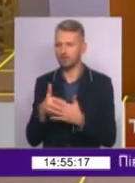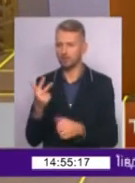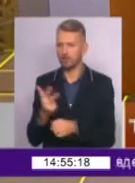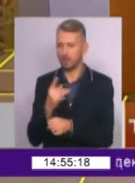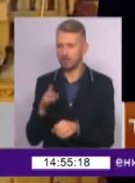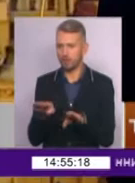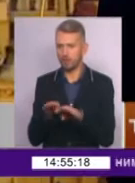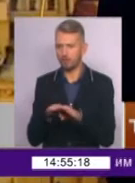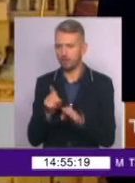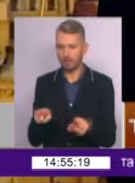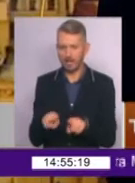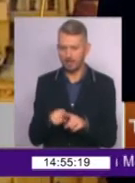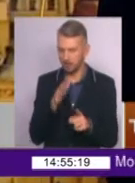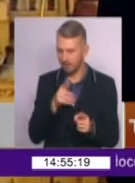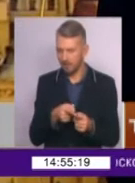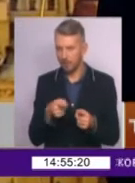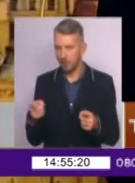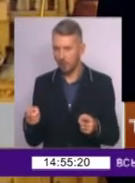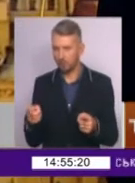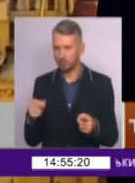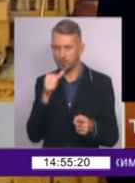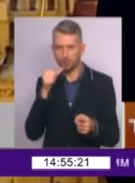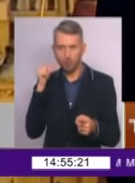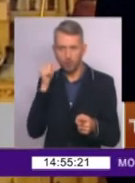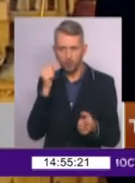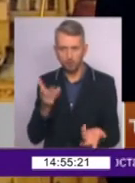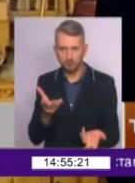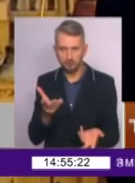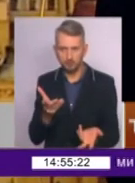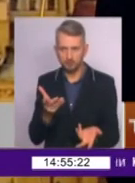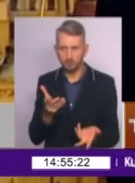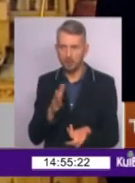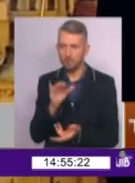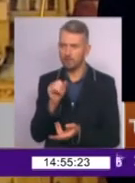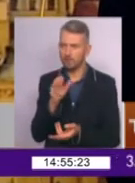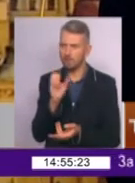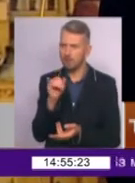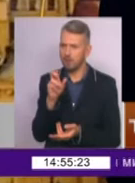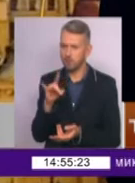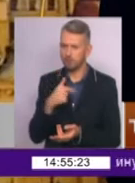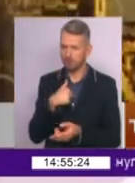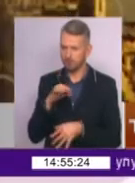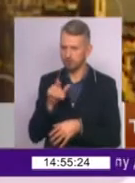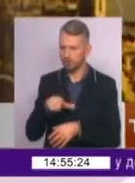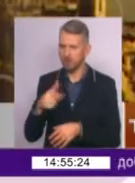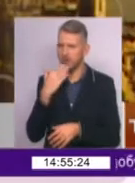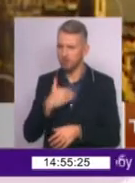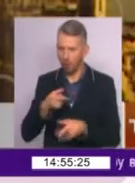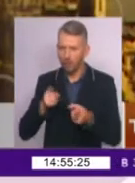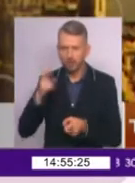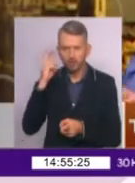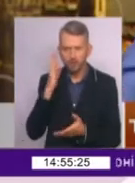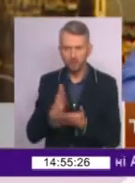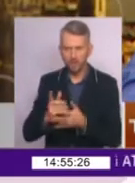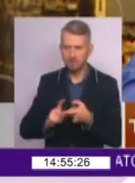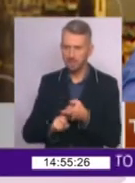порівняно, наприклад, з таким же періодом минулого року. І в Вайбері мені пацієнти питають, чи дійсно в Києві є